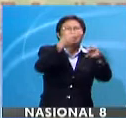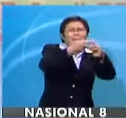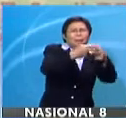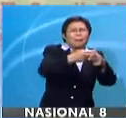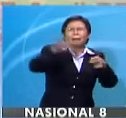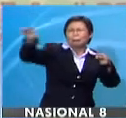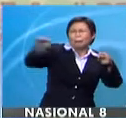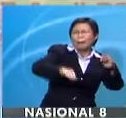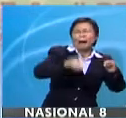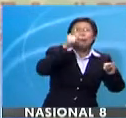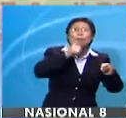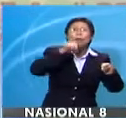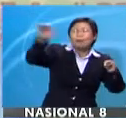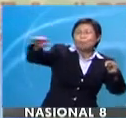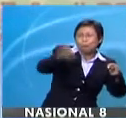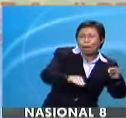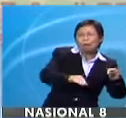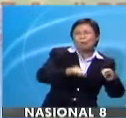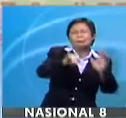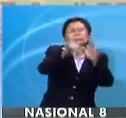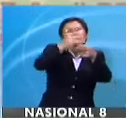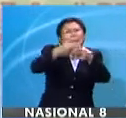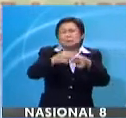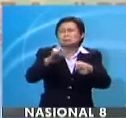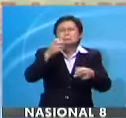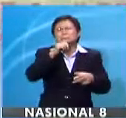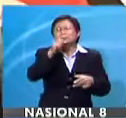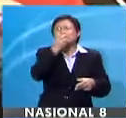itu bagaimanapun tidak dimaklumkan.